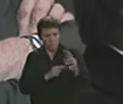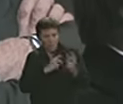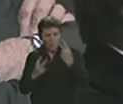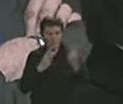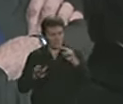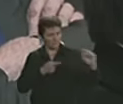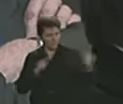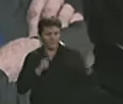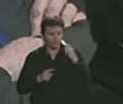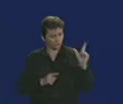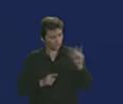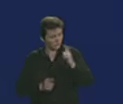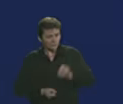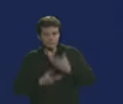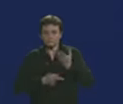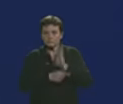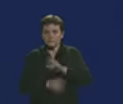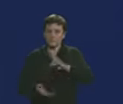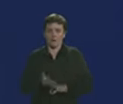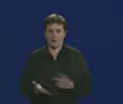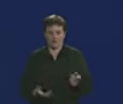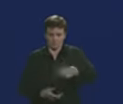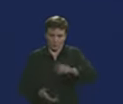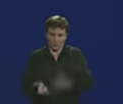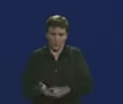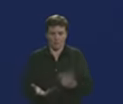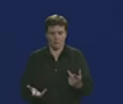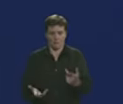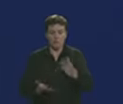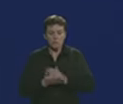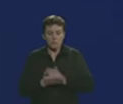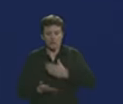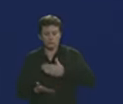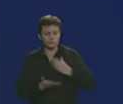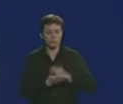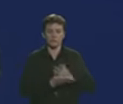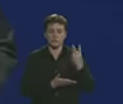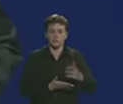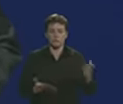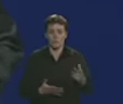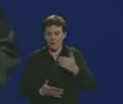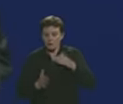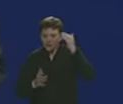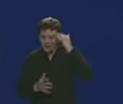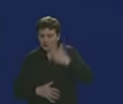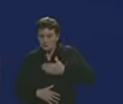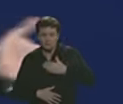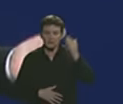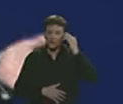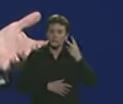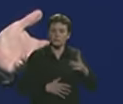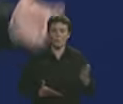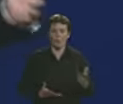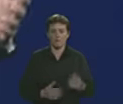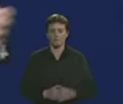droit à la vérité, que les Français ont le droit de savoir quel projet, quel tempérament, quelle personnalité. En